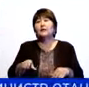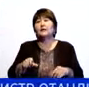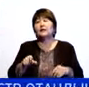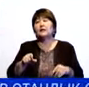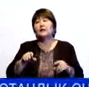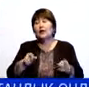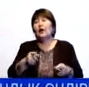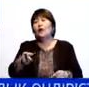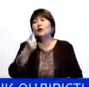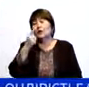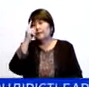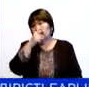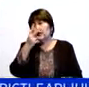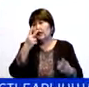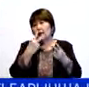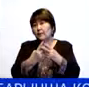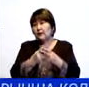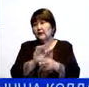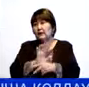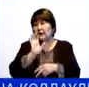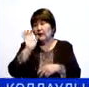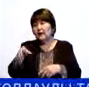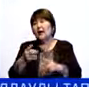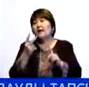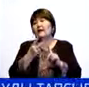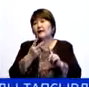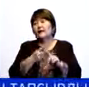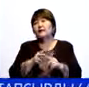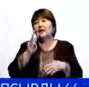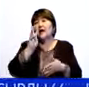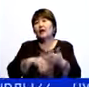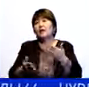Олардың біреуі 1 жылға бас бостандығынан айырылды, екіншісі айыппұлға тартылды.